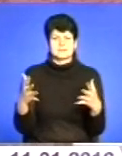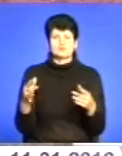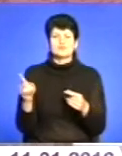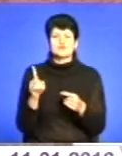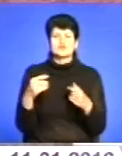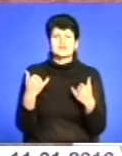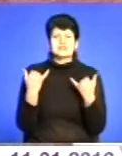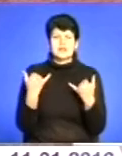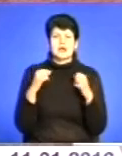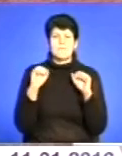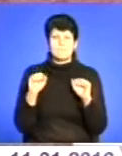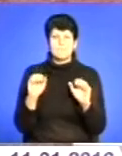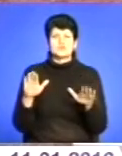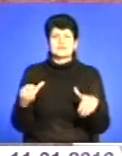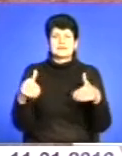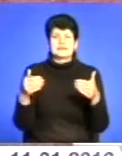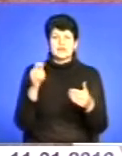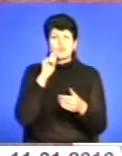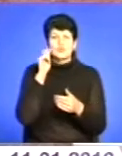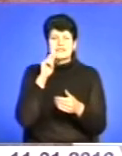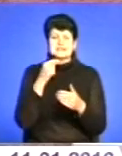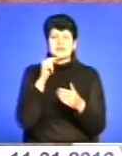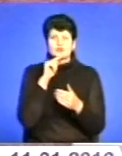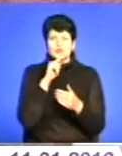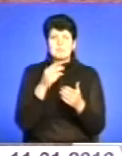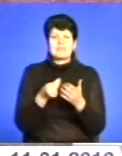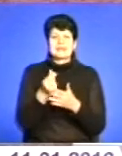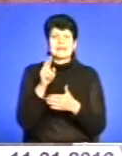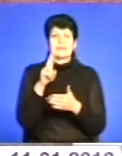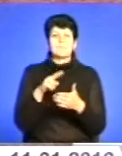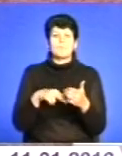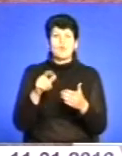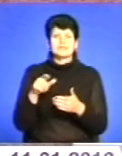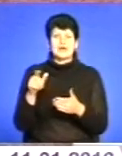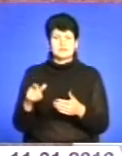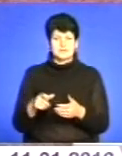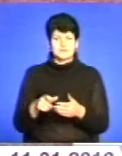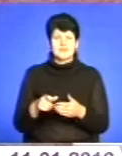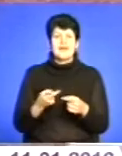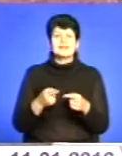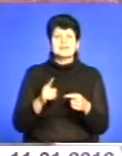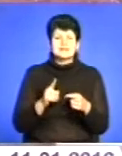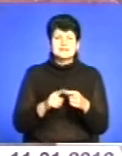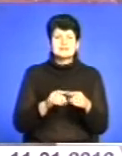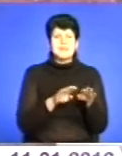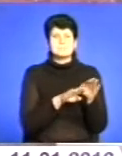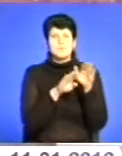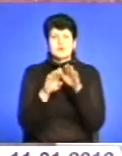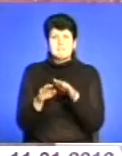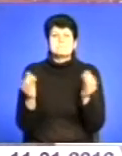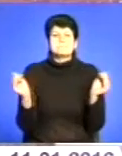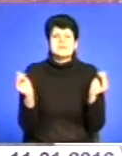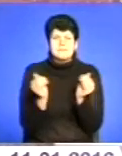чого може зараз надати українська економіка і українські платники податків, але це покриває мінімально